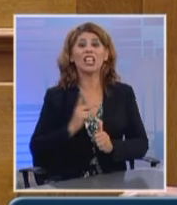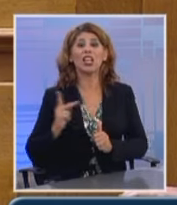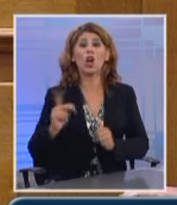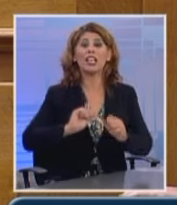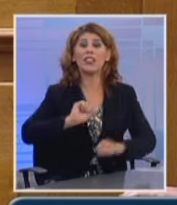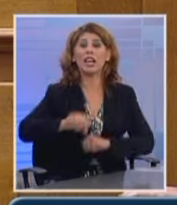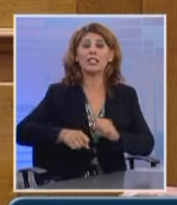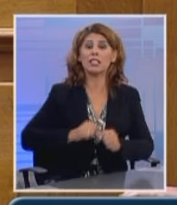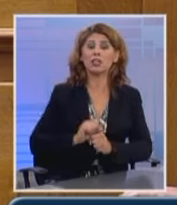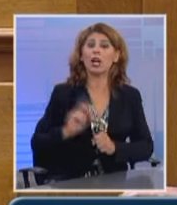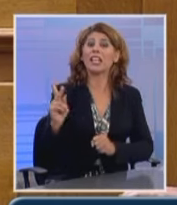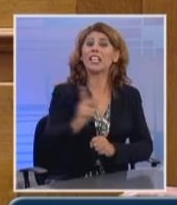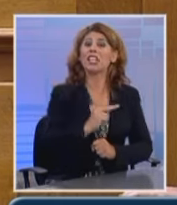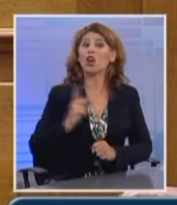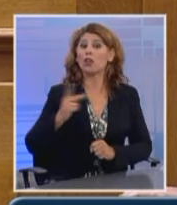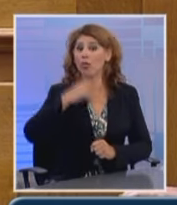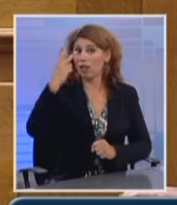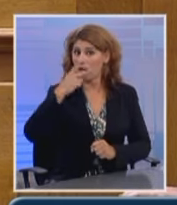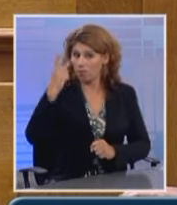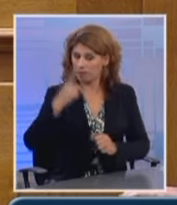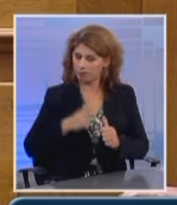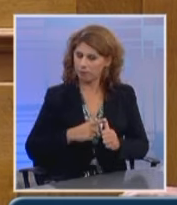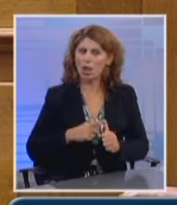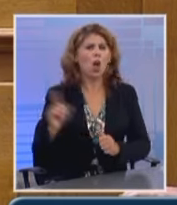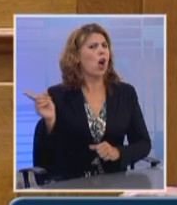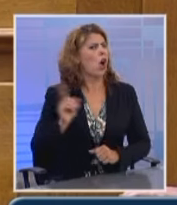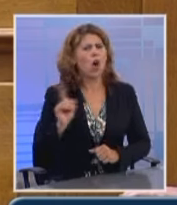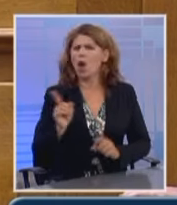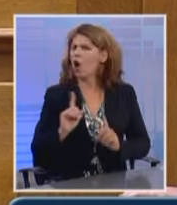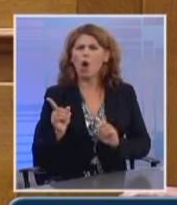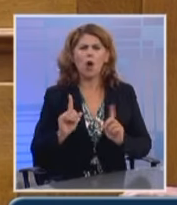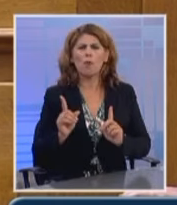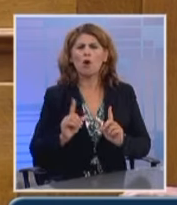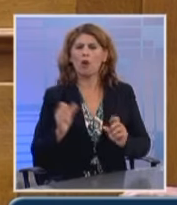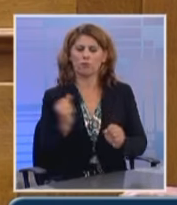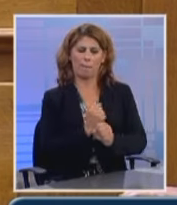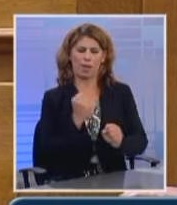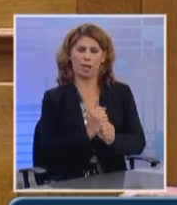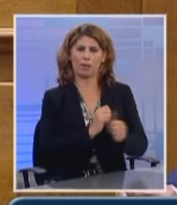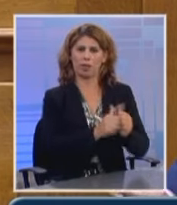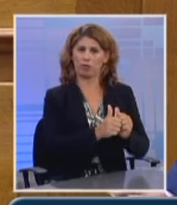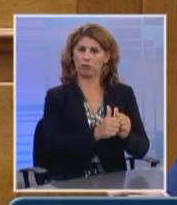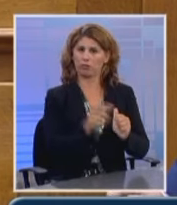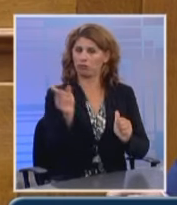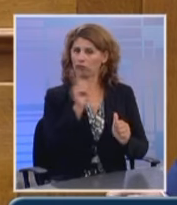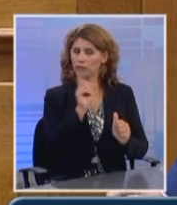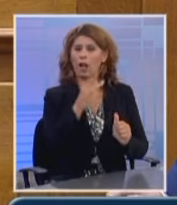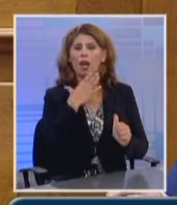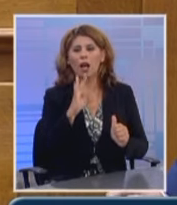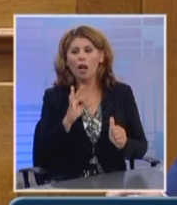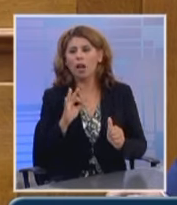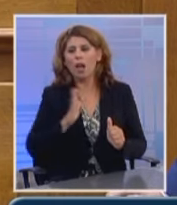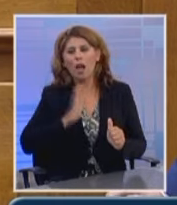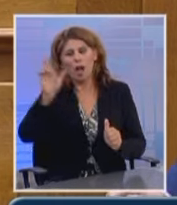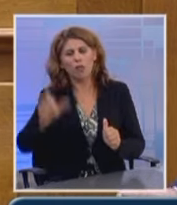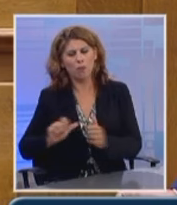δραστηριότητα, ως κοινωνικό δικαίωμα, όχι μόνο για τον επαγγελματία αθλητή, αλλά και για τον αθλούμενο